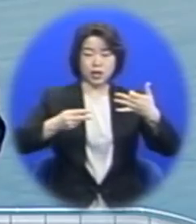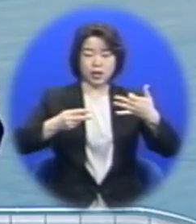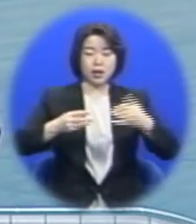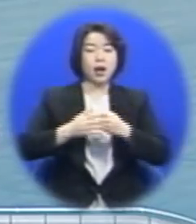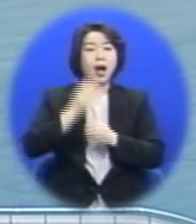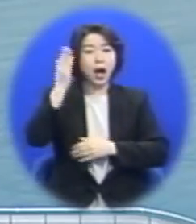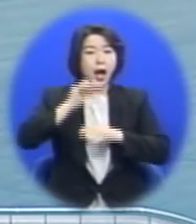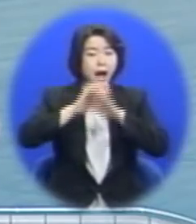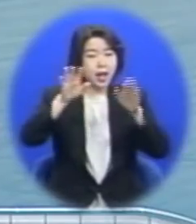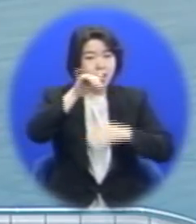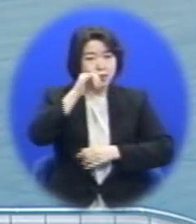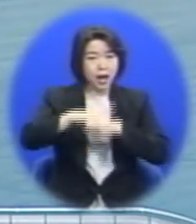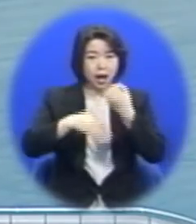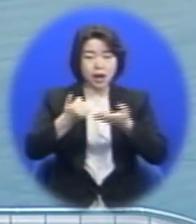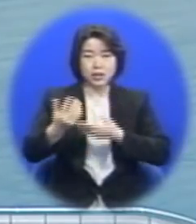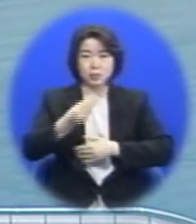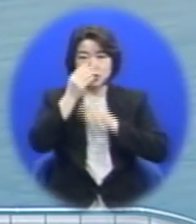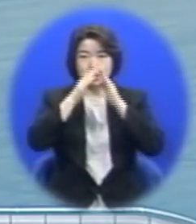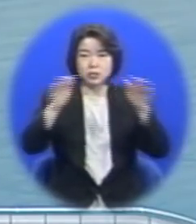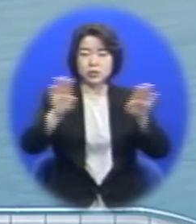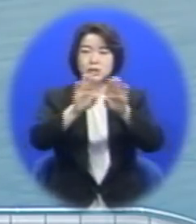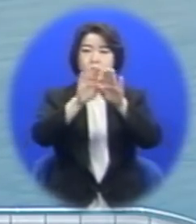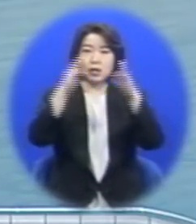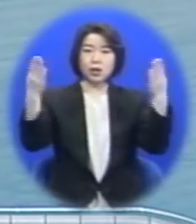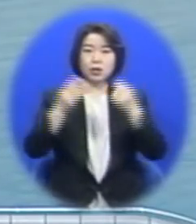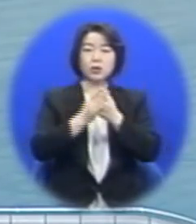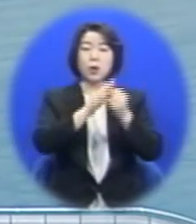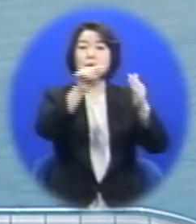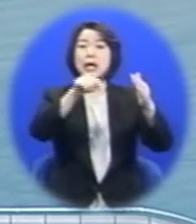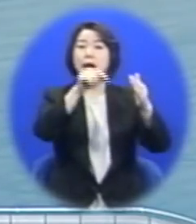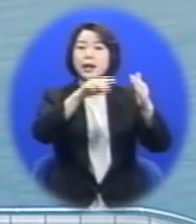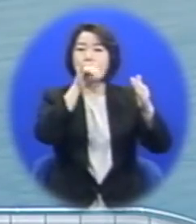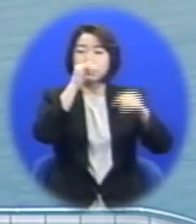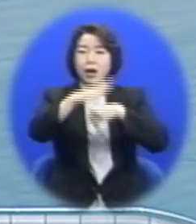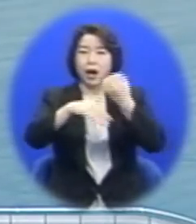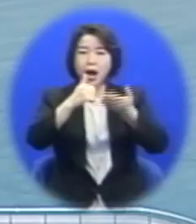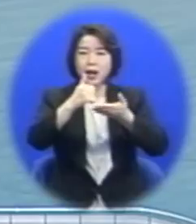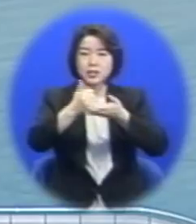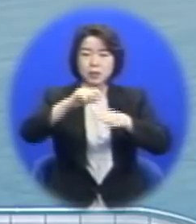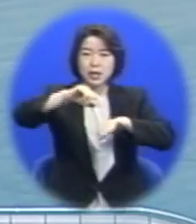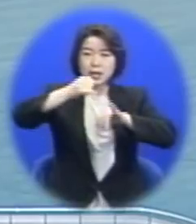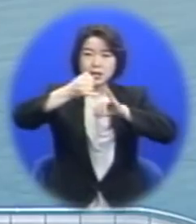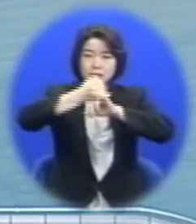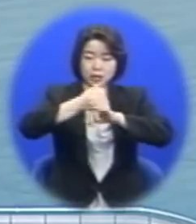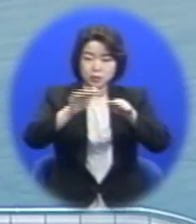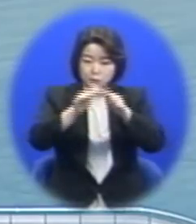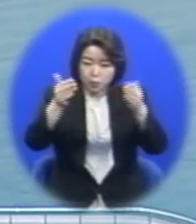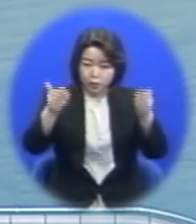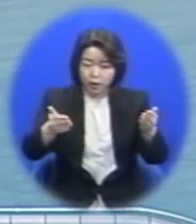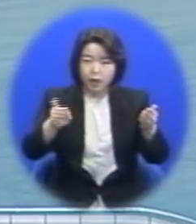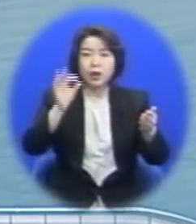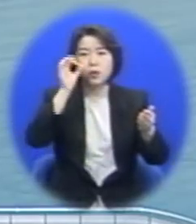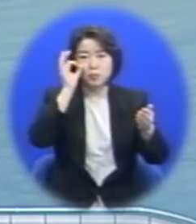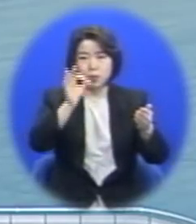하늘에 있는 하나님의 성전이 열리고 성전 안에 있는 하나님의 언약궤가 보였습니다.